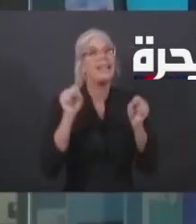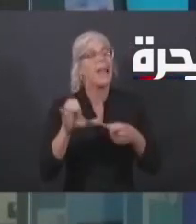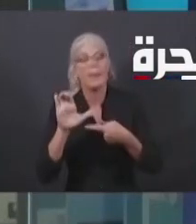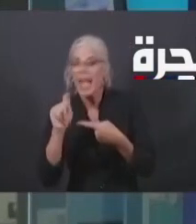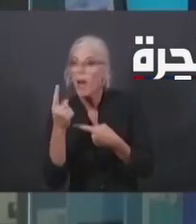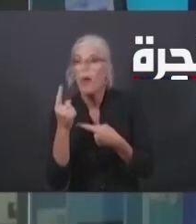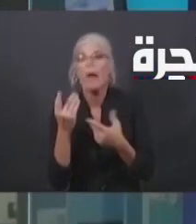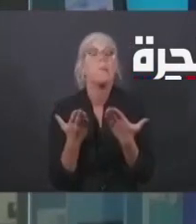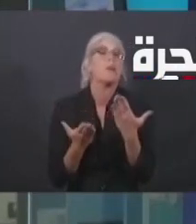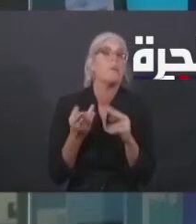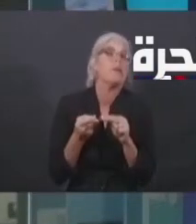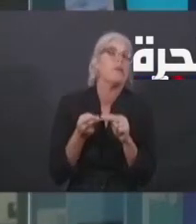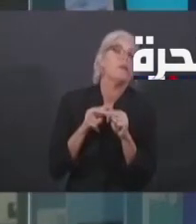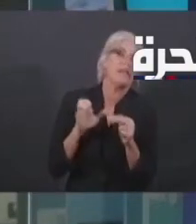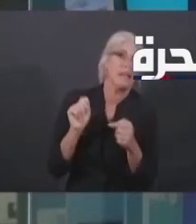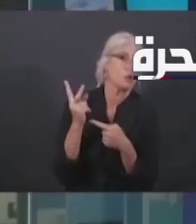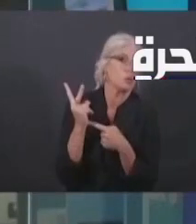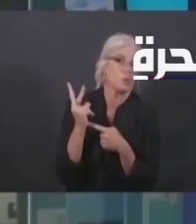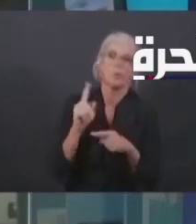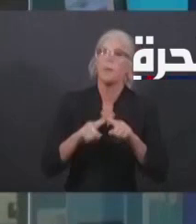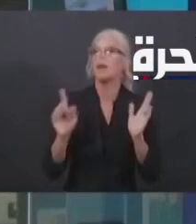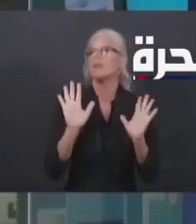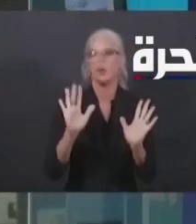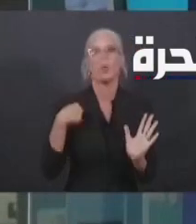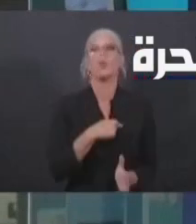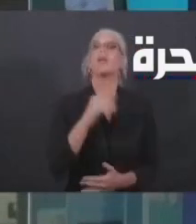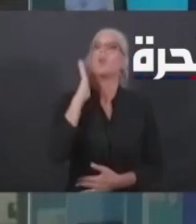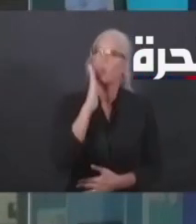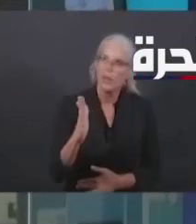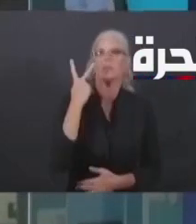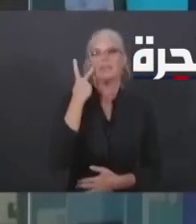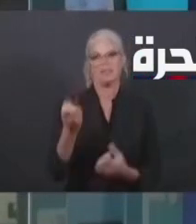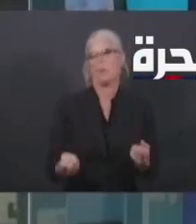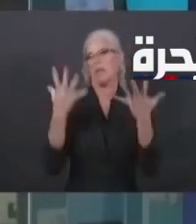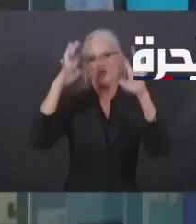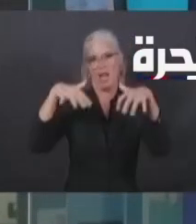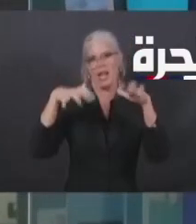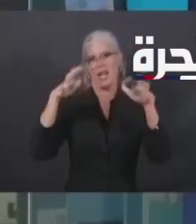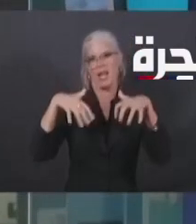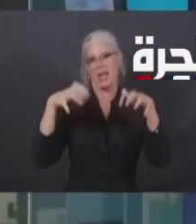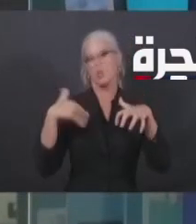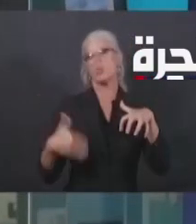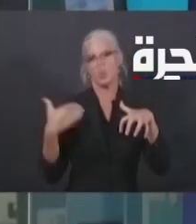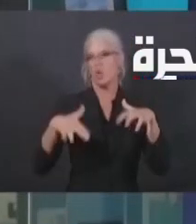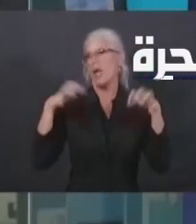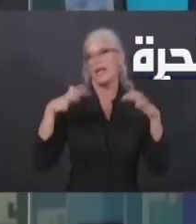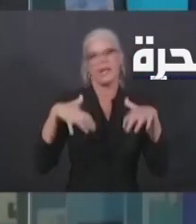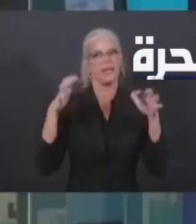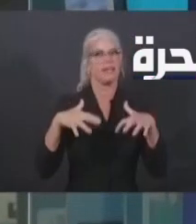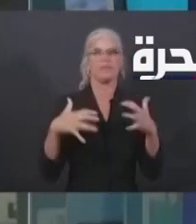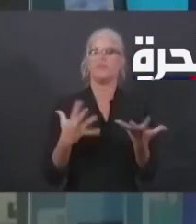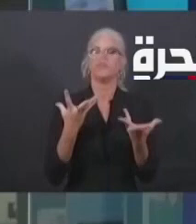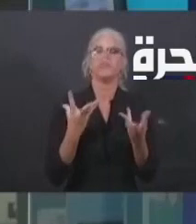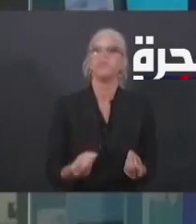لكنه قد يكون اقوى قليلا من ذلك بالتاكيد سنشهد طول امطار غزيره وسنرى الكثير من الفيضانات